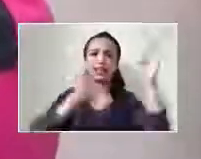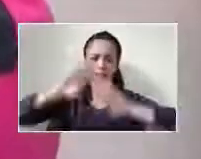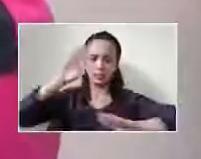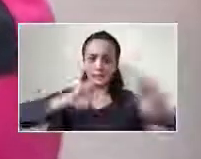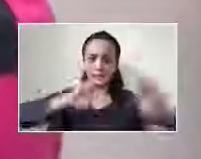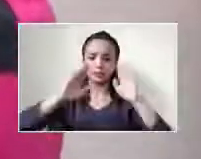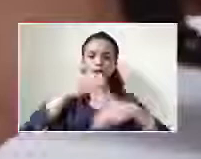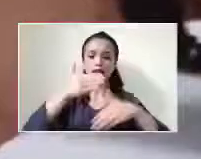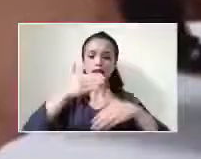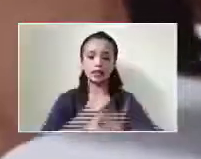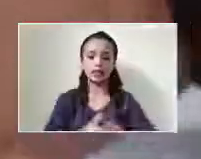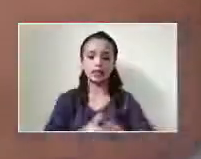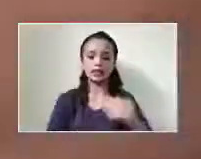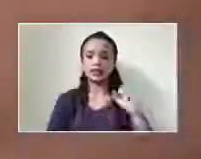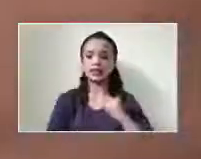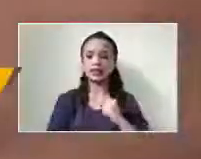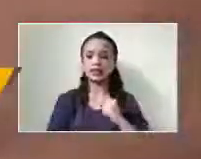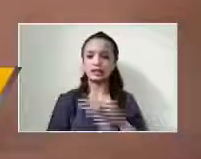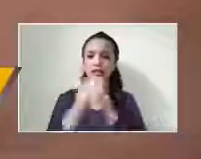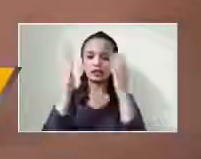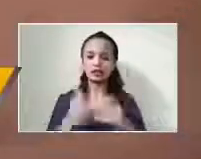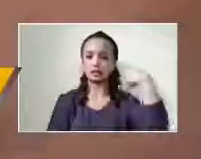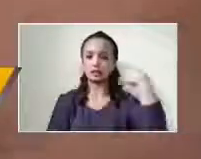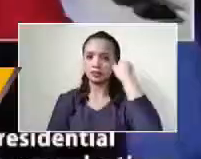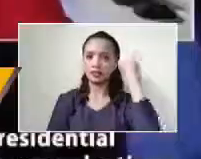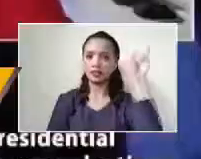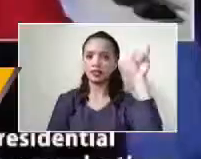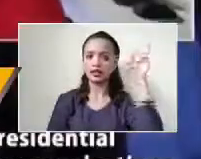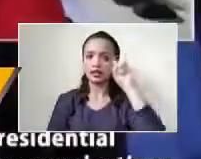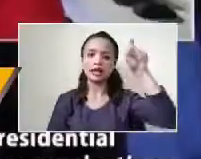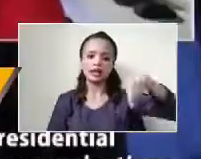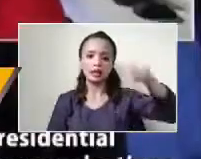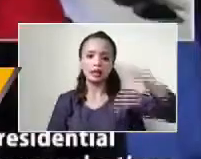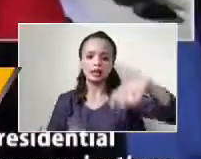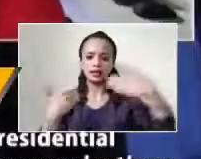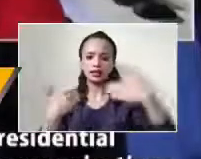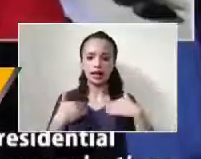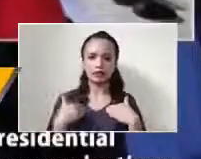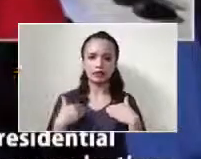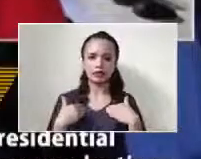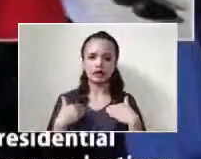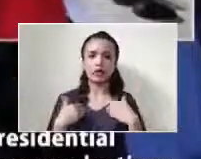on-site vaccine education at proper recording and monitoring. Mela Liz Moras para sa Bayan.